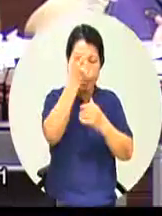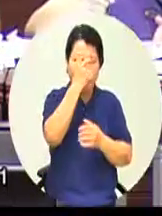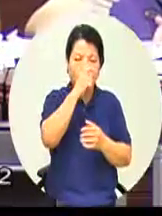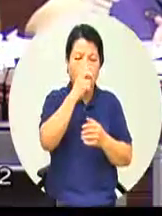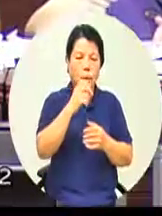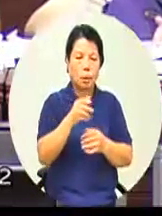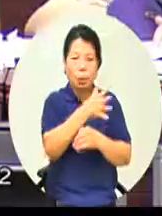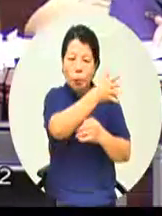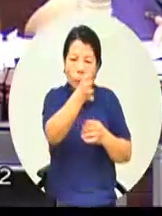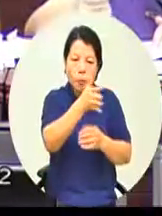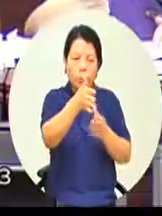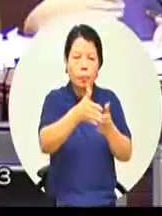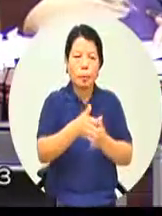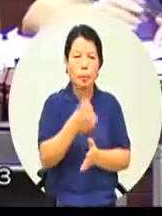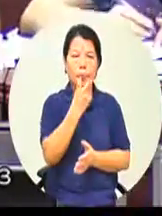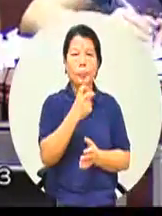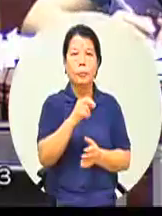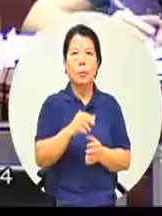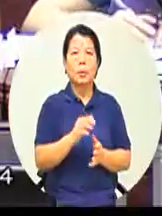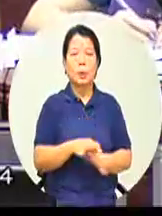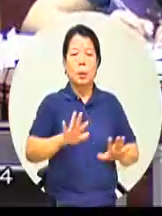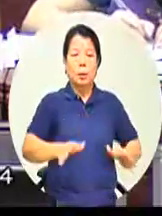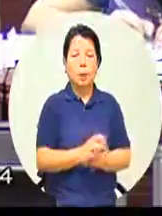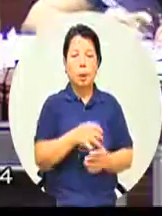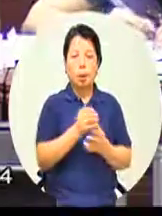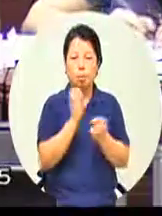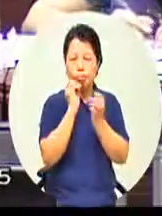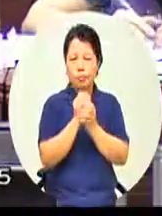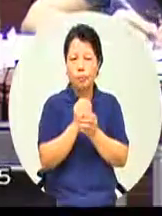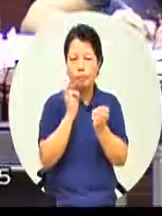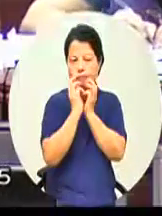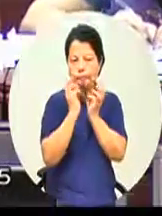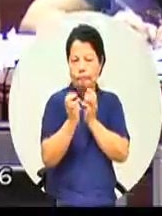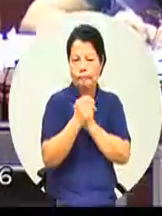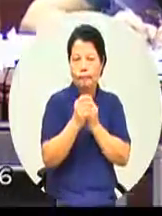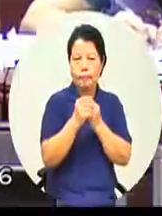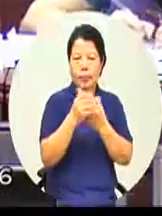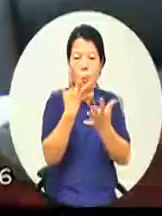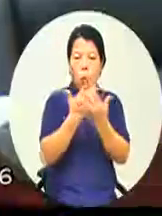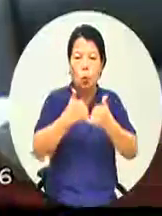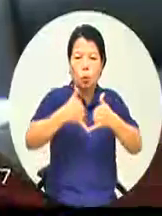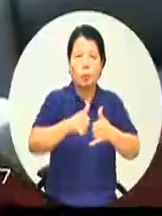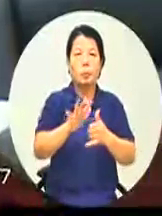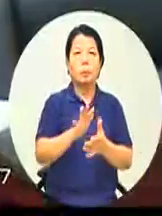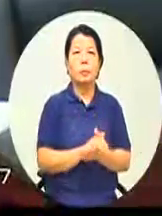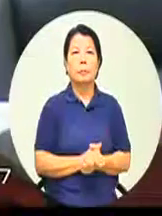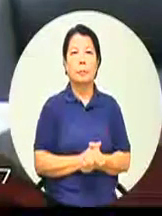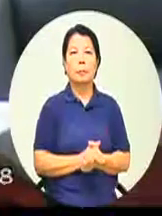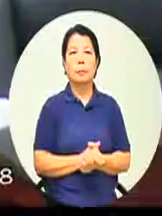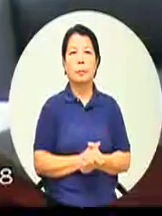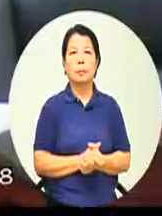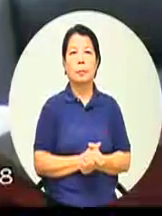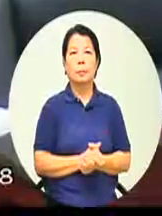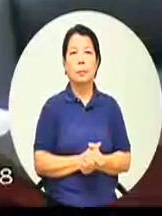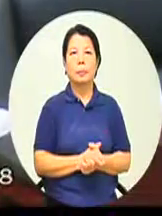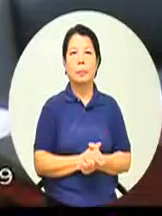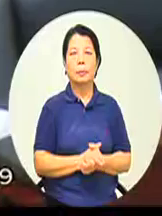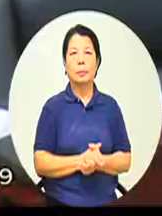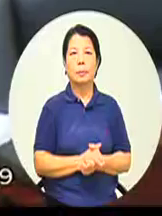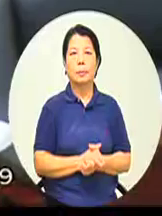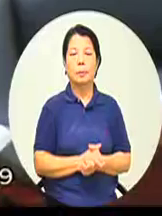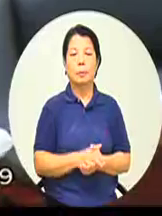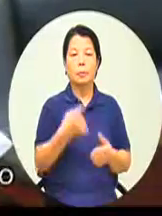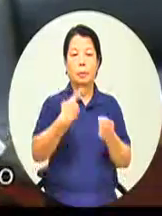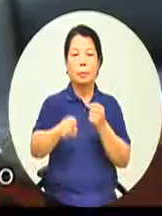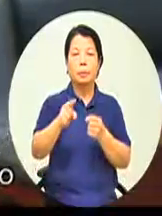查，所以这是一个很绵密的网络。 来，好，再给你一分